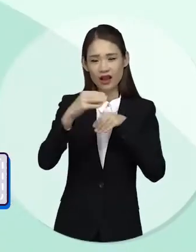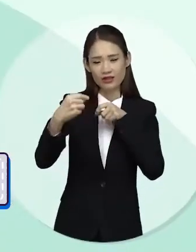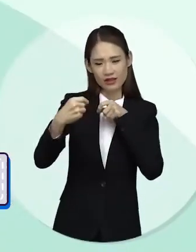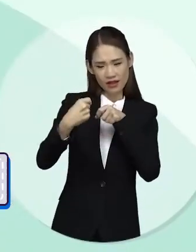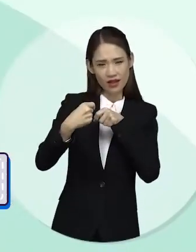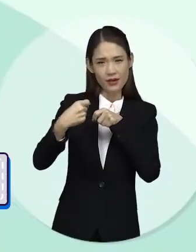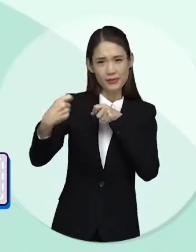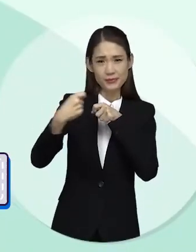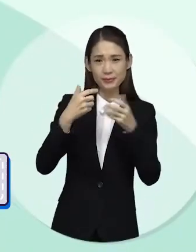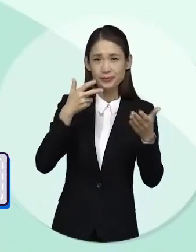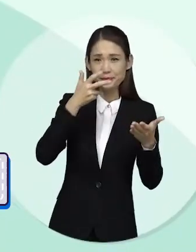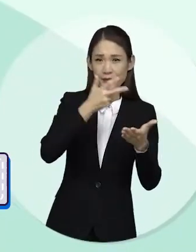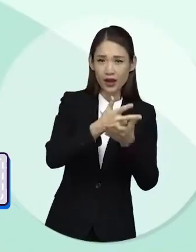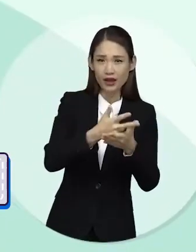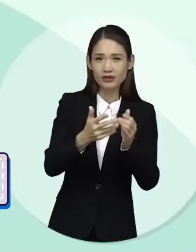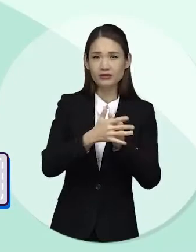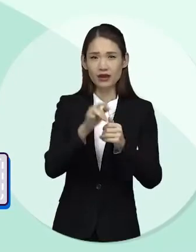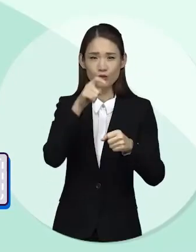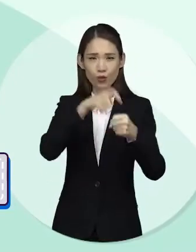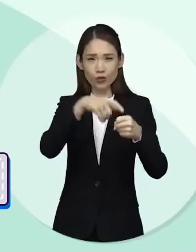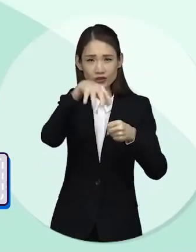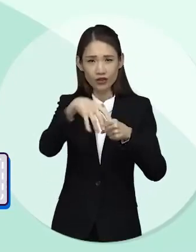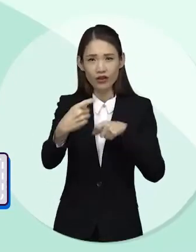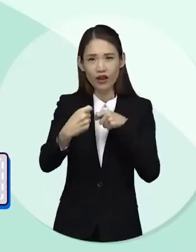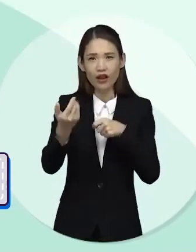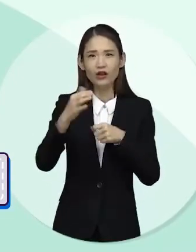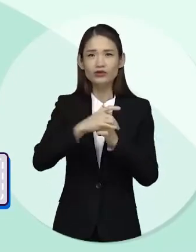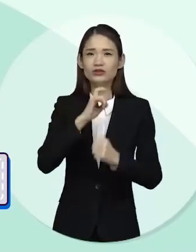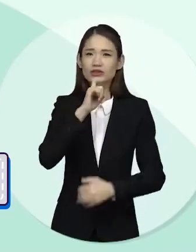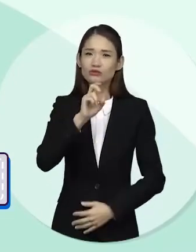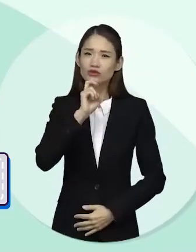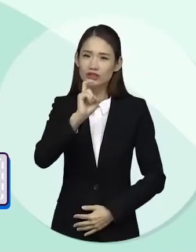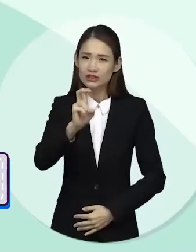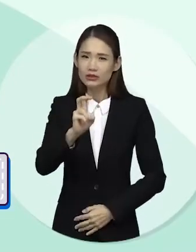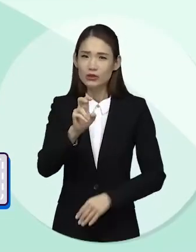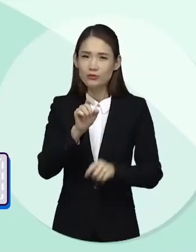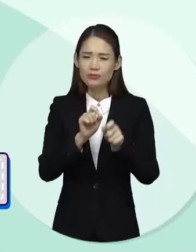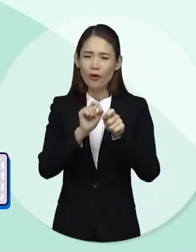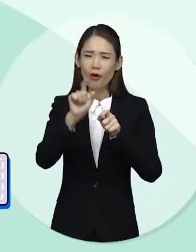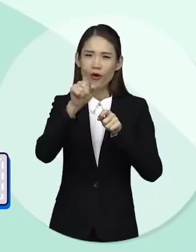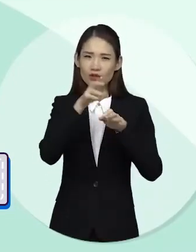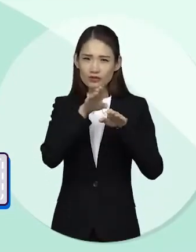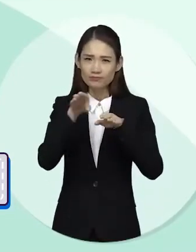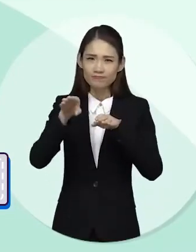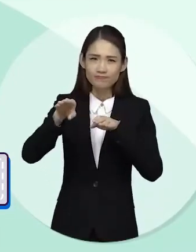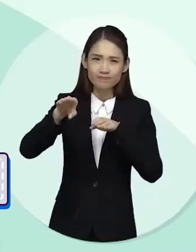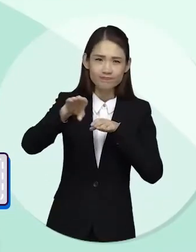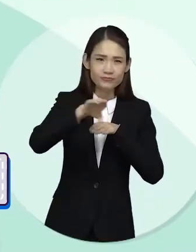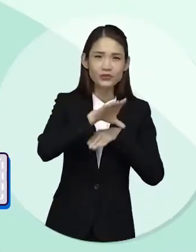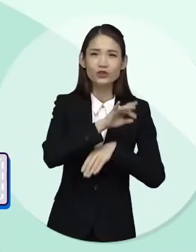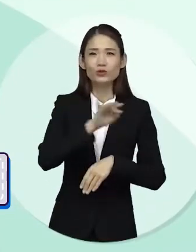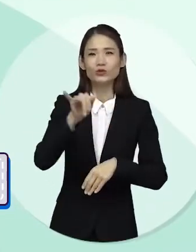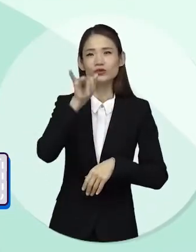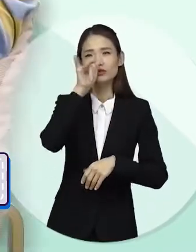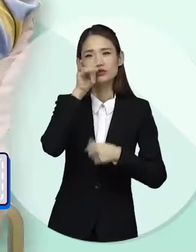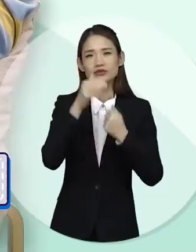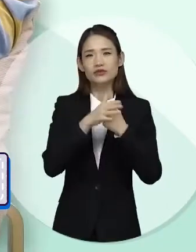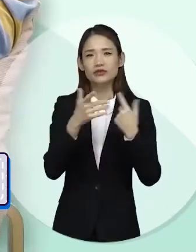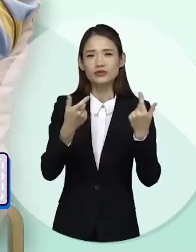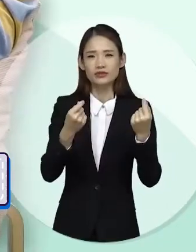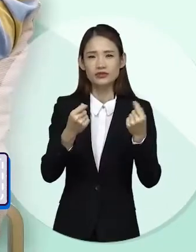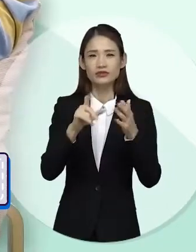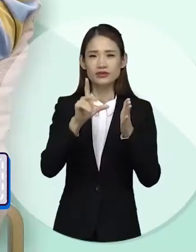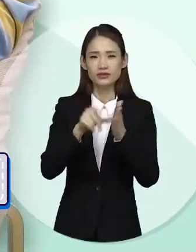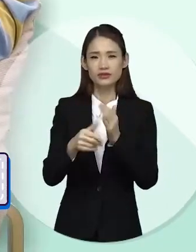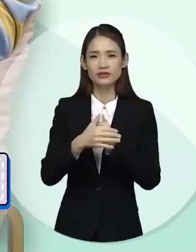가까이 대놓는다던가 그래서 목적지가 바로 앞에 있는데도 한 10분, 20분씩 멀리 돌아가야 되는 경우가 되게 많이 있었거든요.